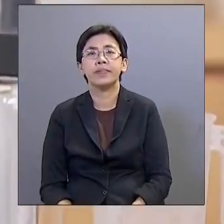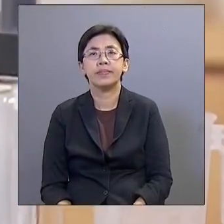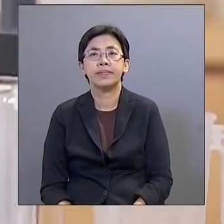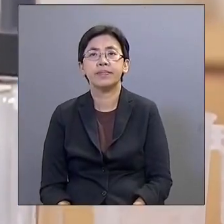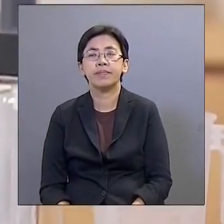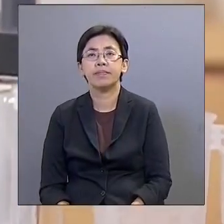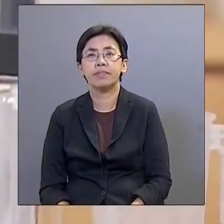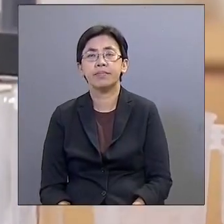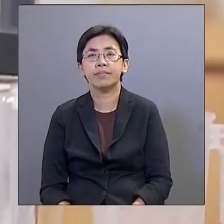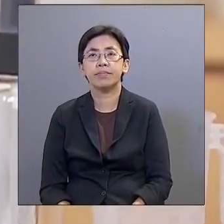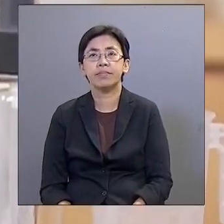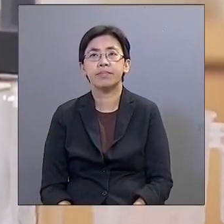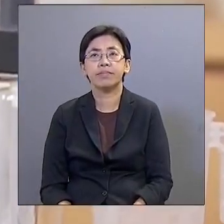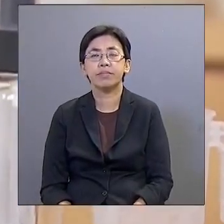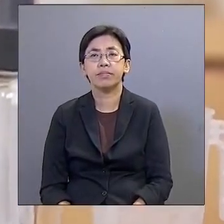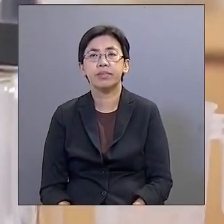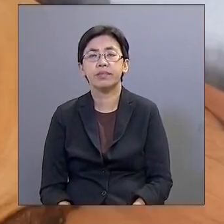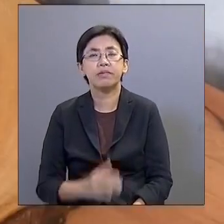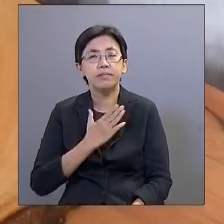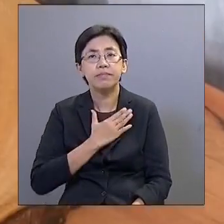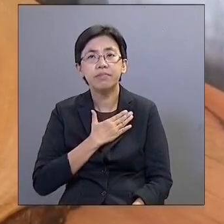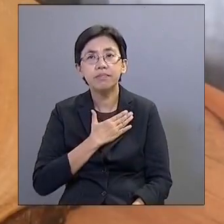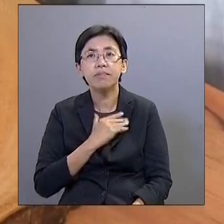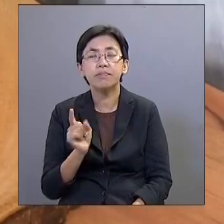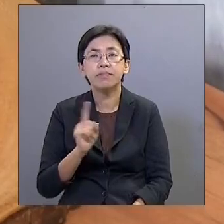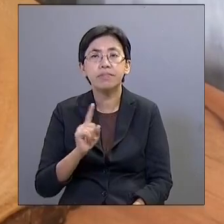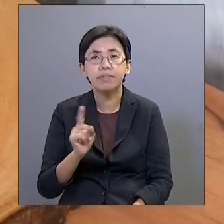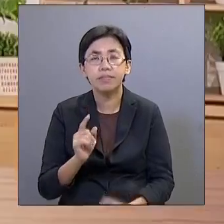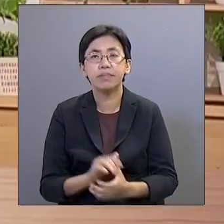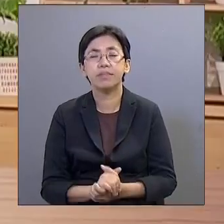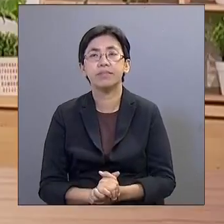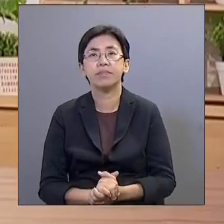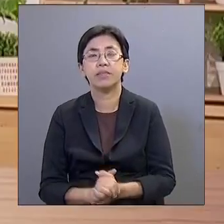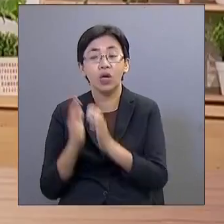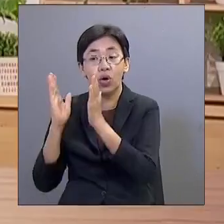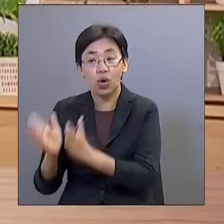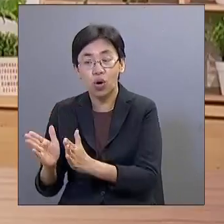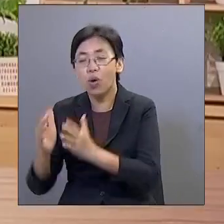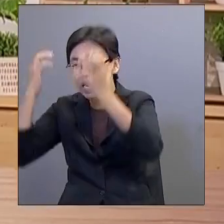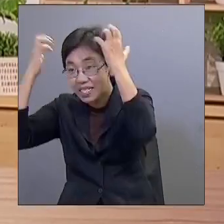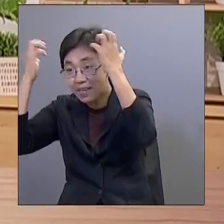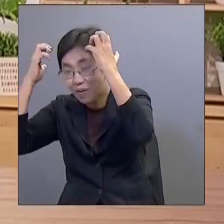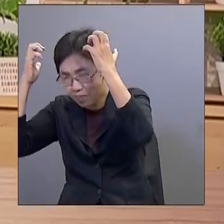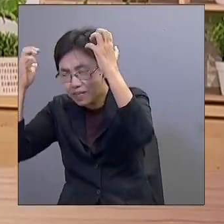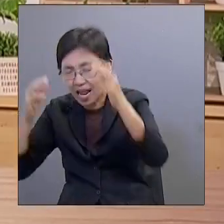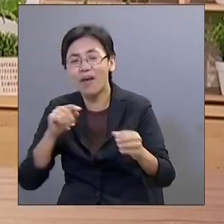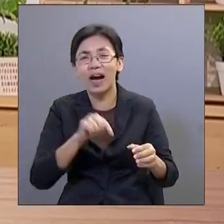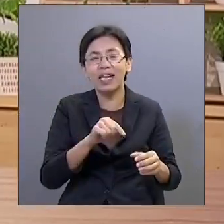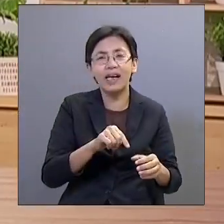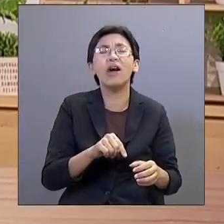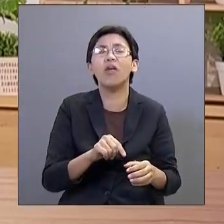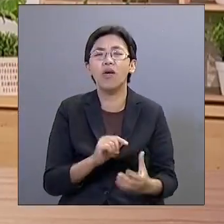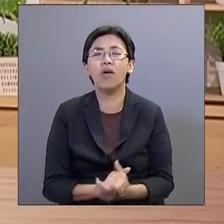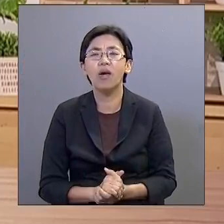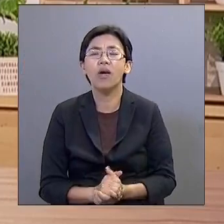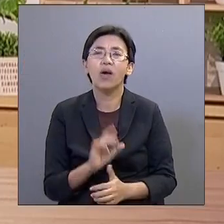สูตรนี้นะคะคือการก็ปรับมาจากดรายแชมพูของคนนะคะก็คือว่าถ้าเป็นดราย